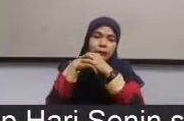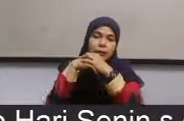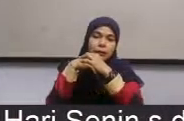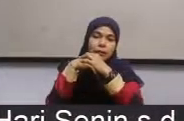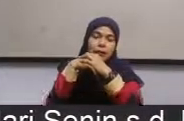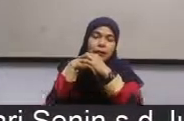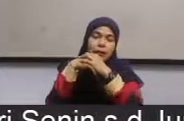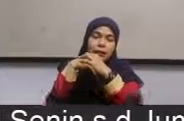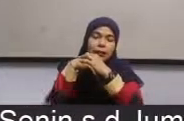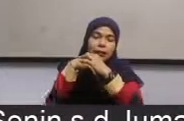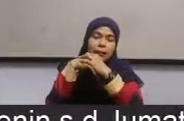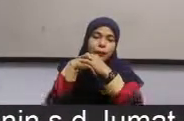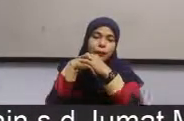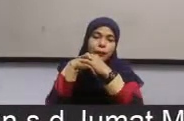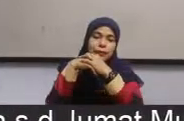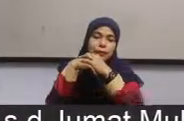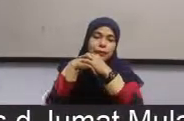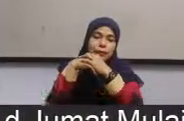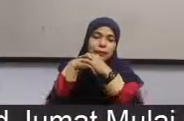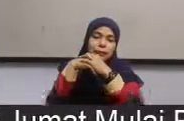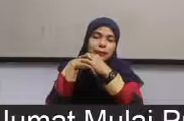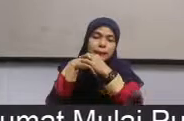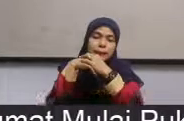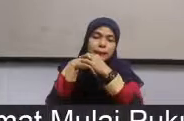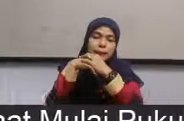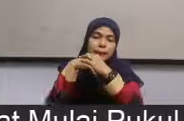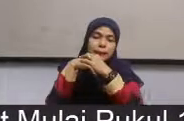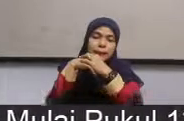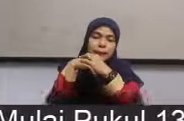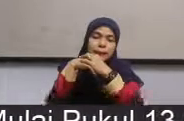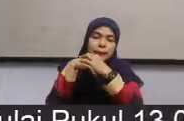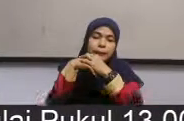masih ada yang inget nggak apa itu globalisasi juga